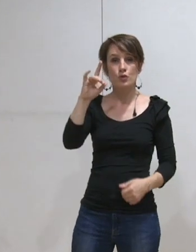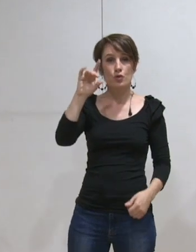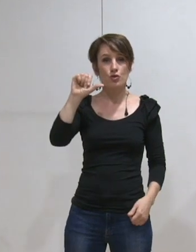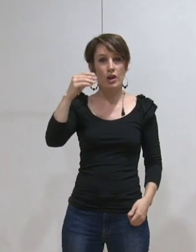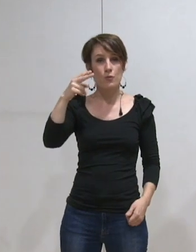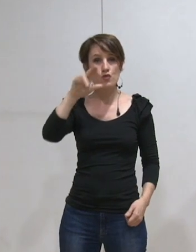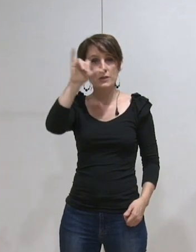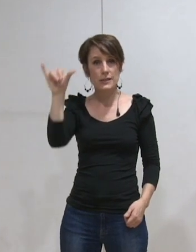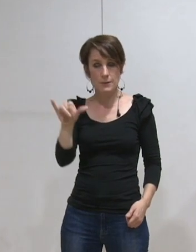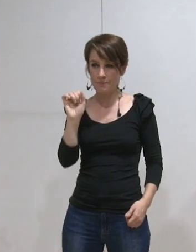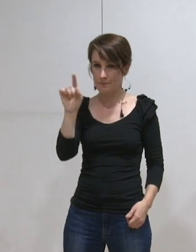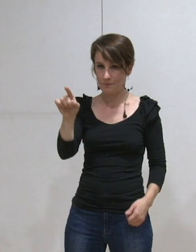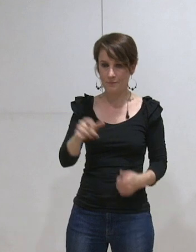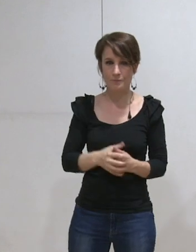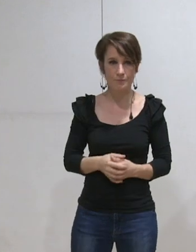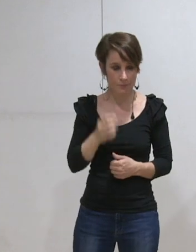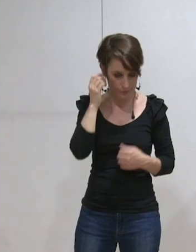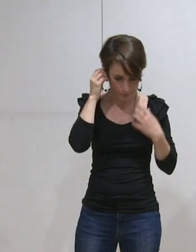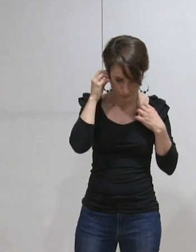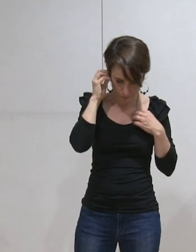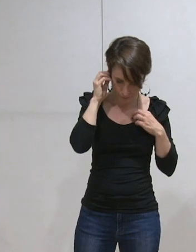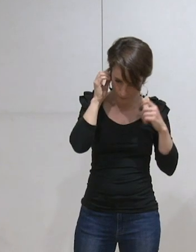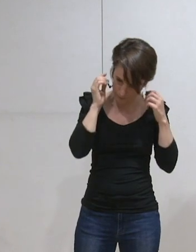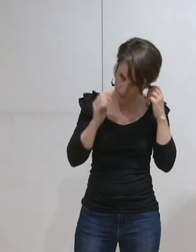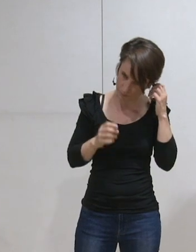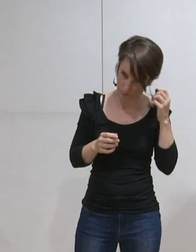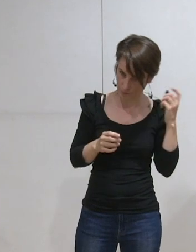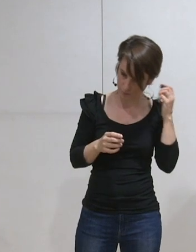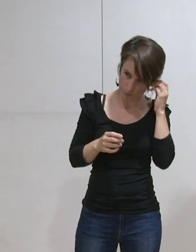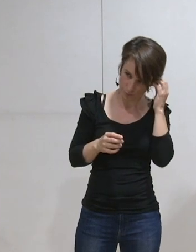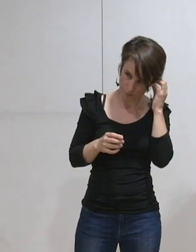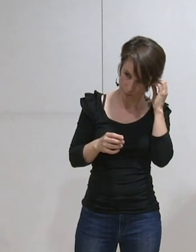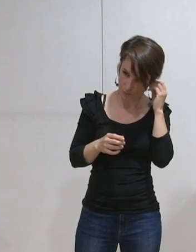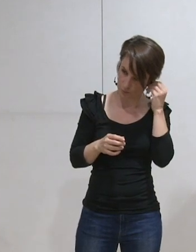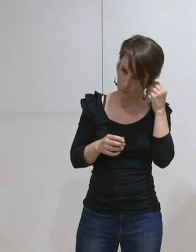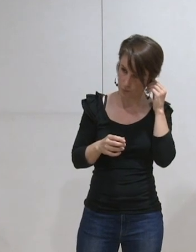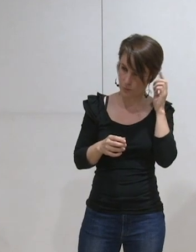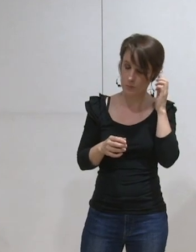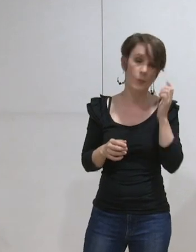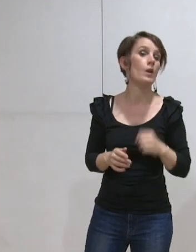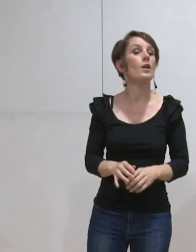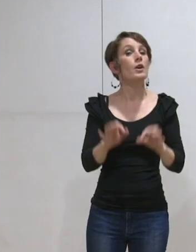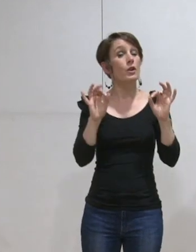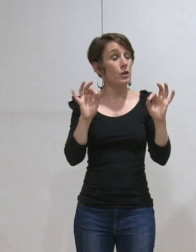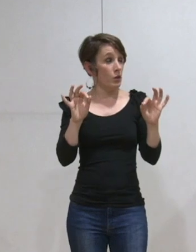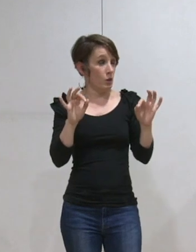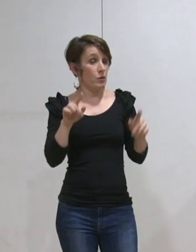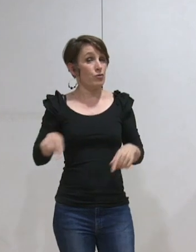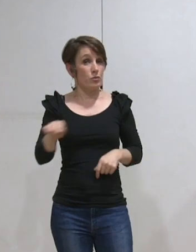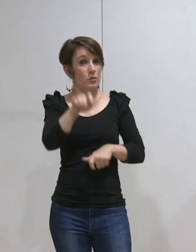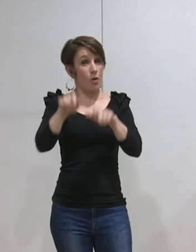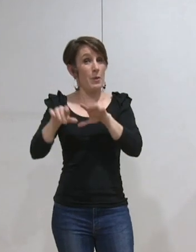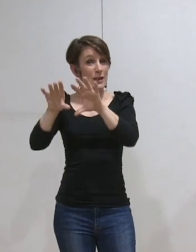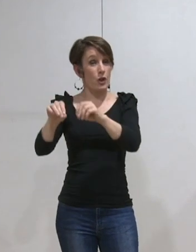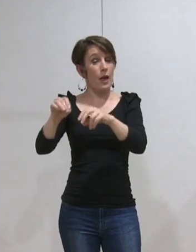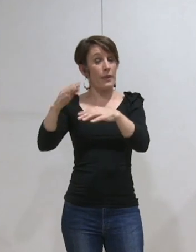oui monsieur le Maire effectivement les habitants de la Villeneuve et du village olympique ont une nouvelle fois